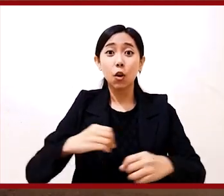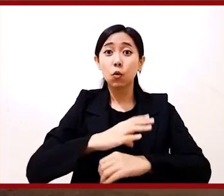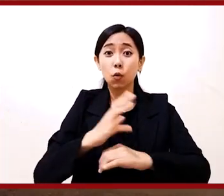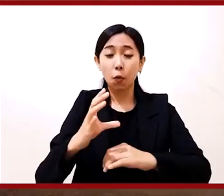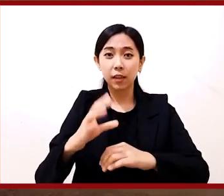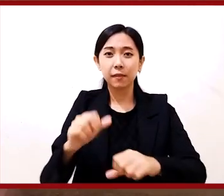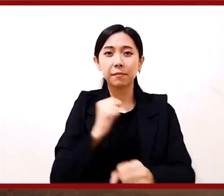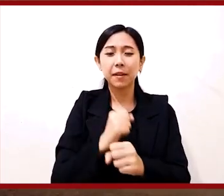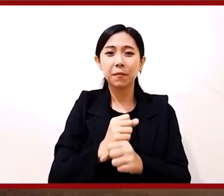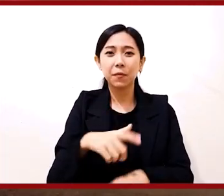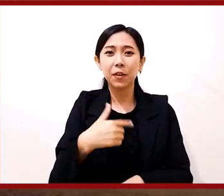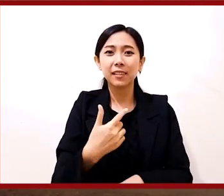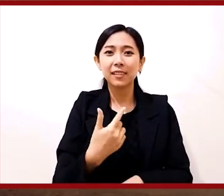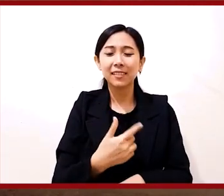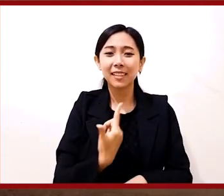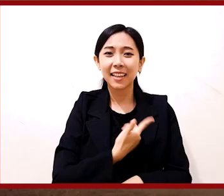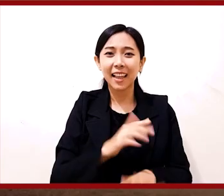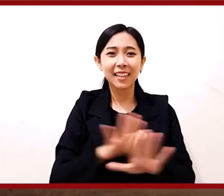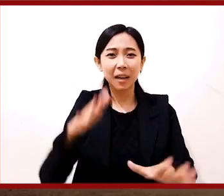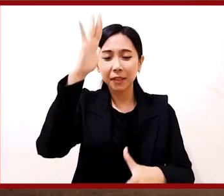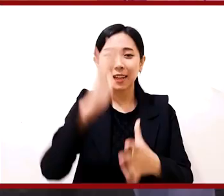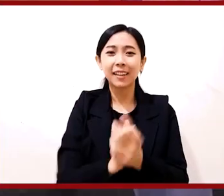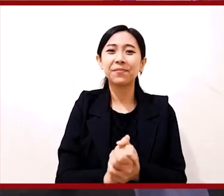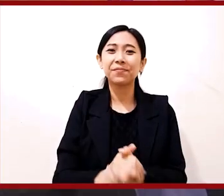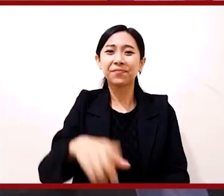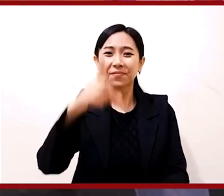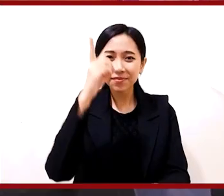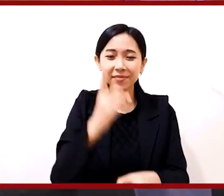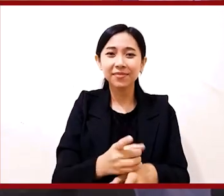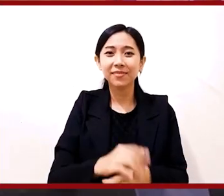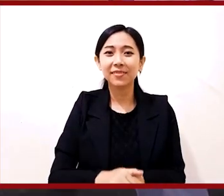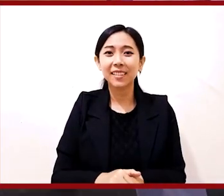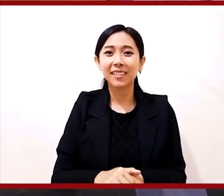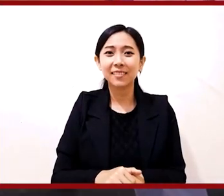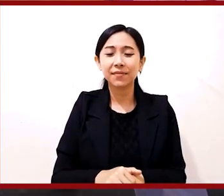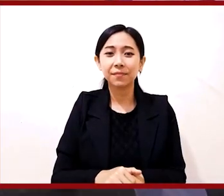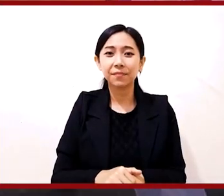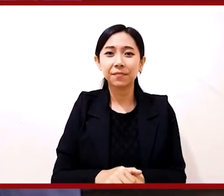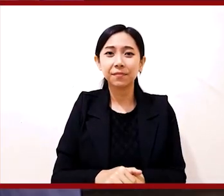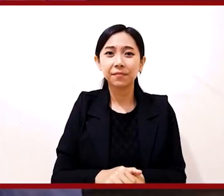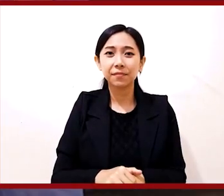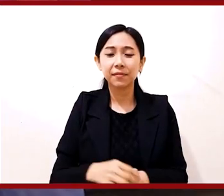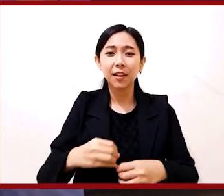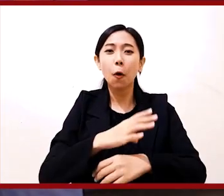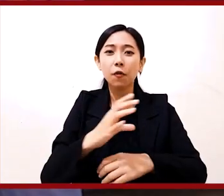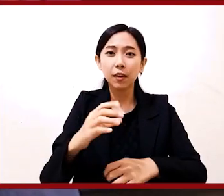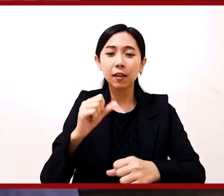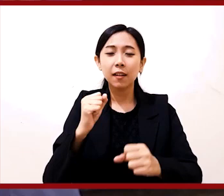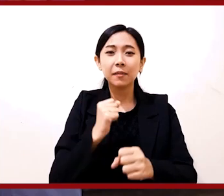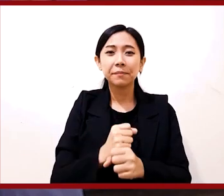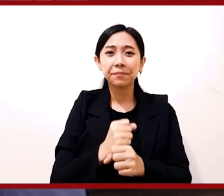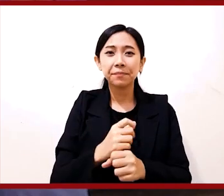sampai pandemi membuat kita tak lagi mampu percaya. Setuju, pandemi memang ada dan membuat kita